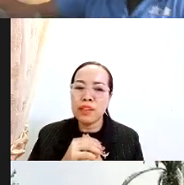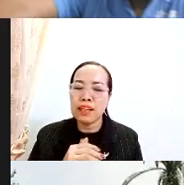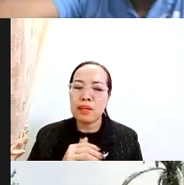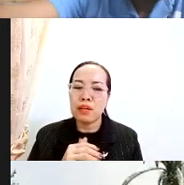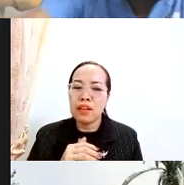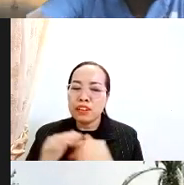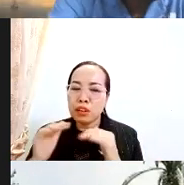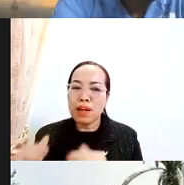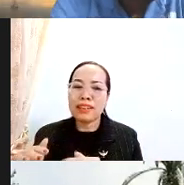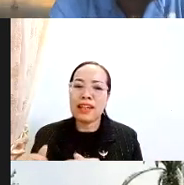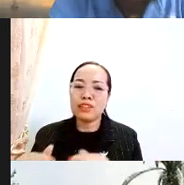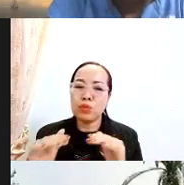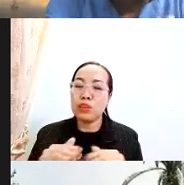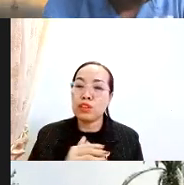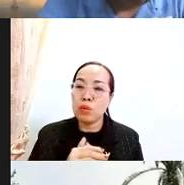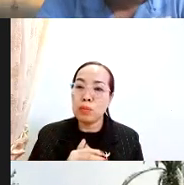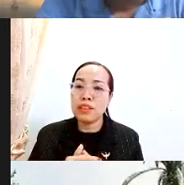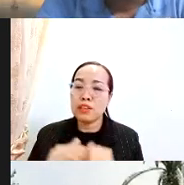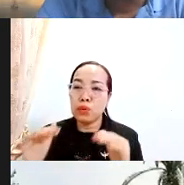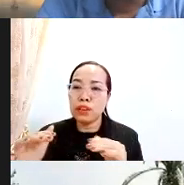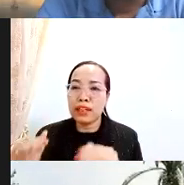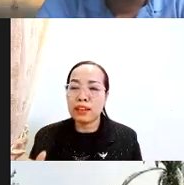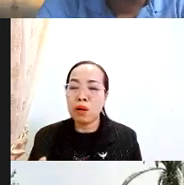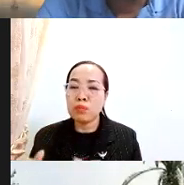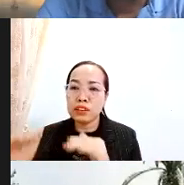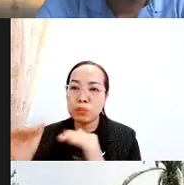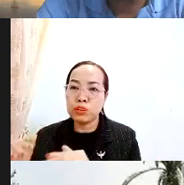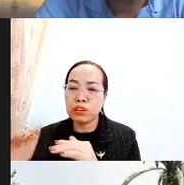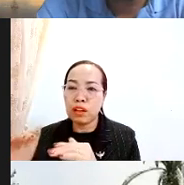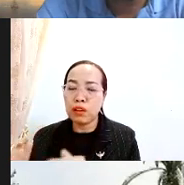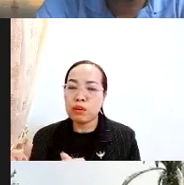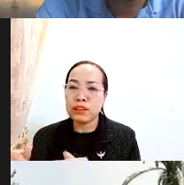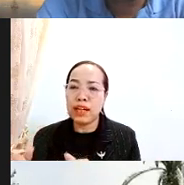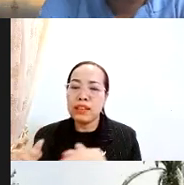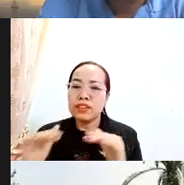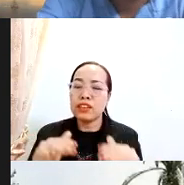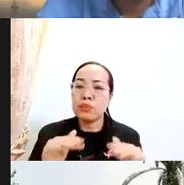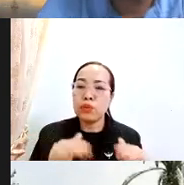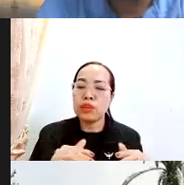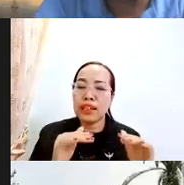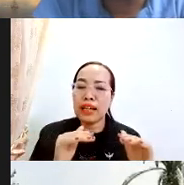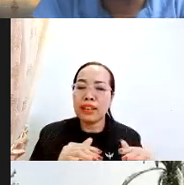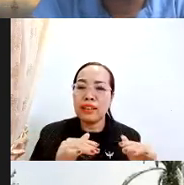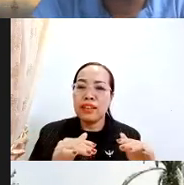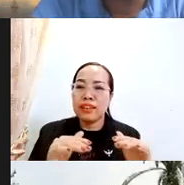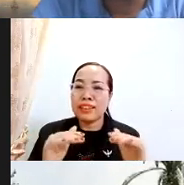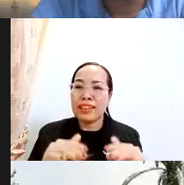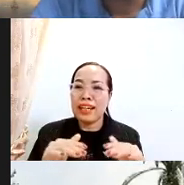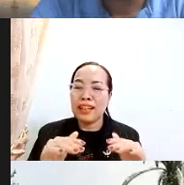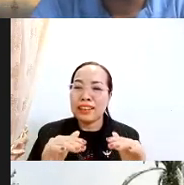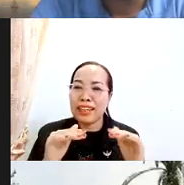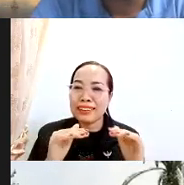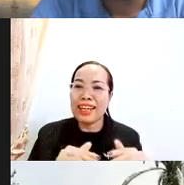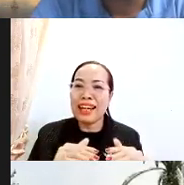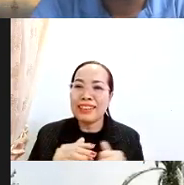nick nhom đăng chúng ba tha chấm nuôi nhà tô mi chia chấm nuôi khnạt thông chia chấm nuôi sờ con lộc cha chia chấm nuôi khnạt để cái